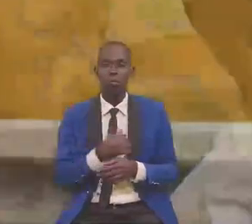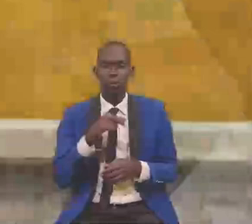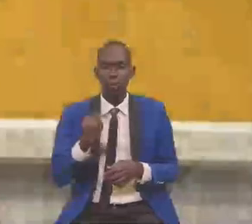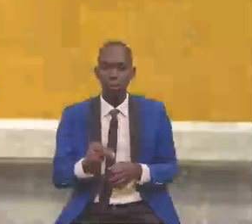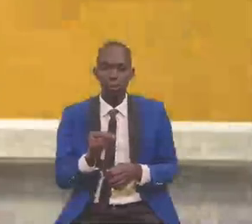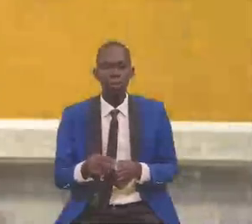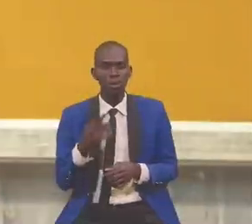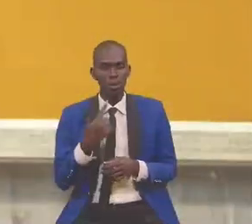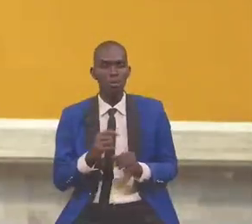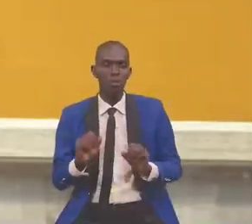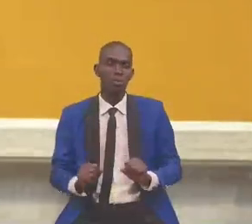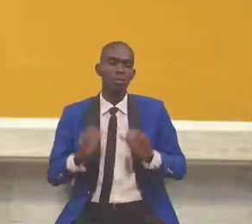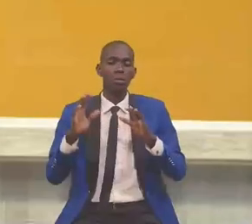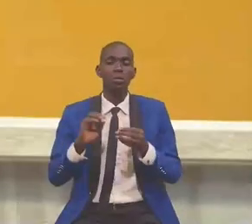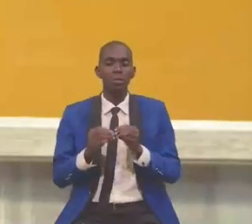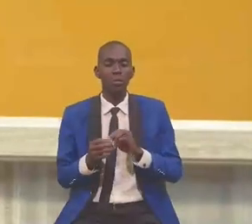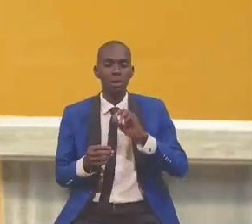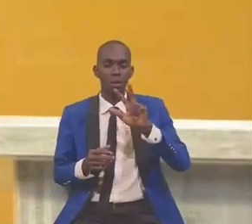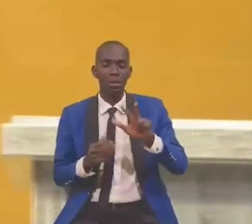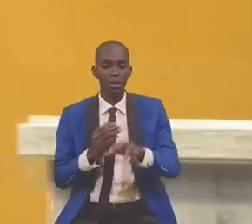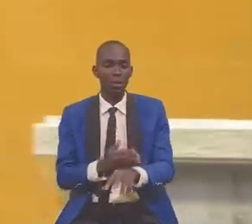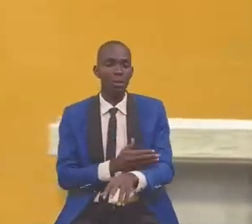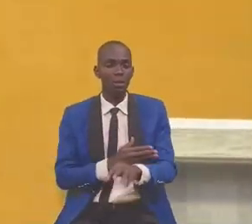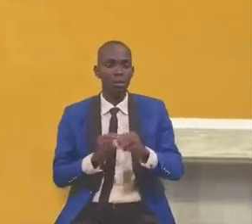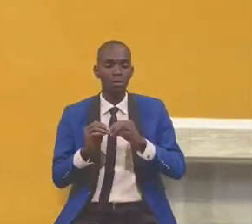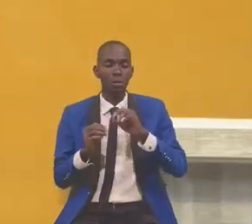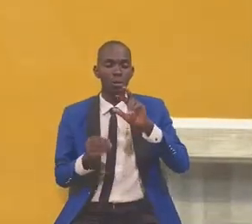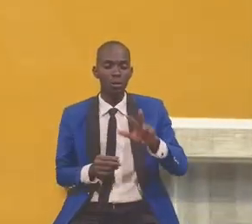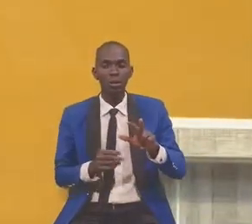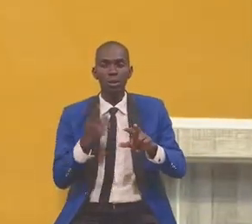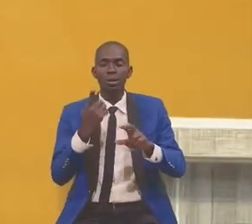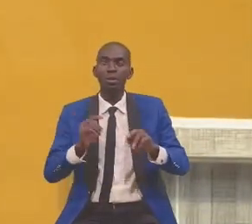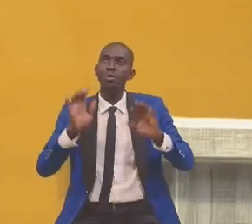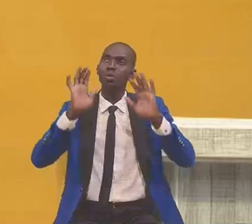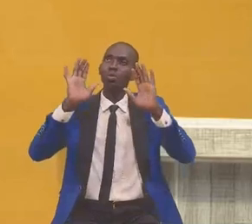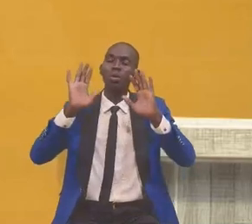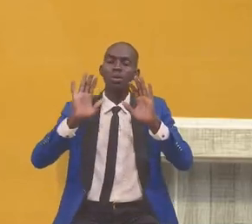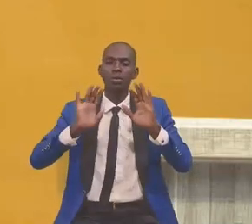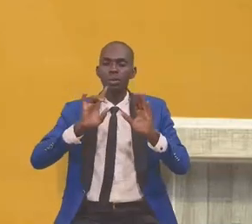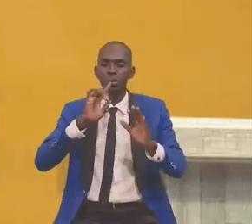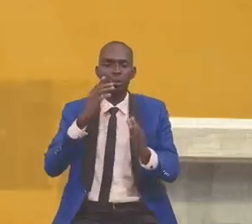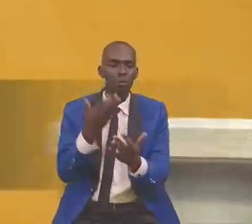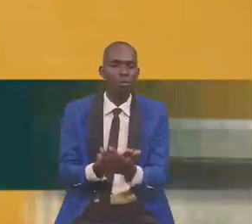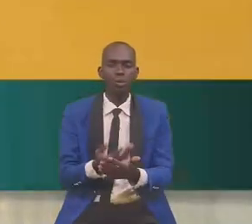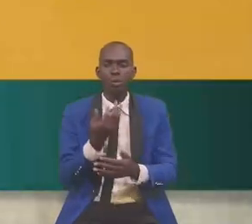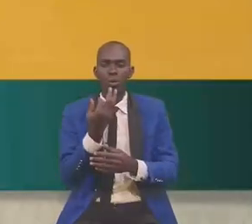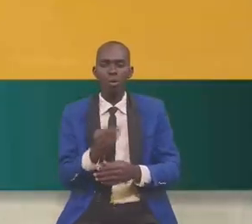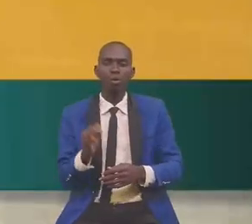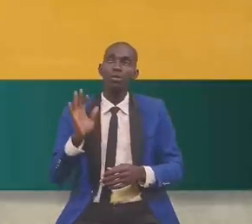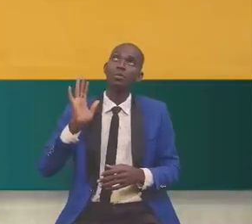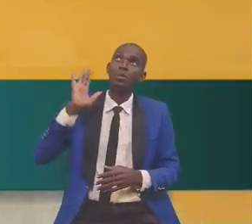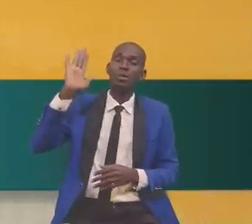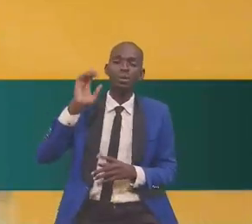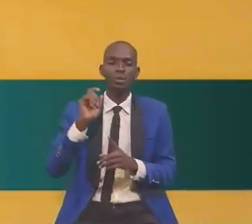Troisième élément, la merveilleuse confirmation de sa parole. À Marc chapitre